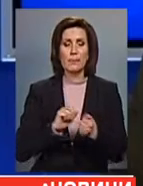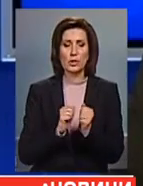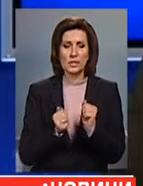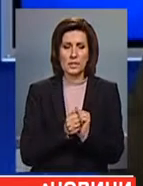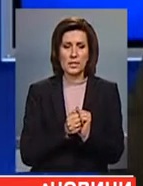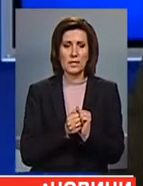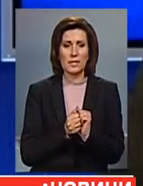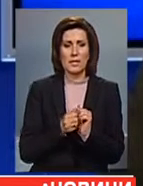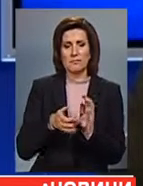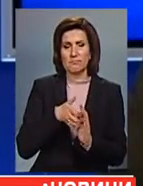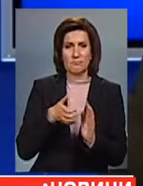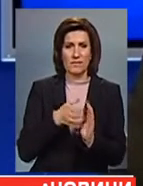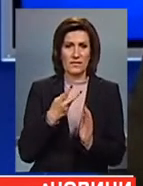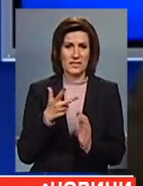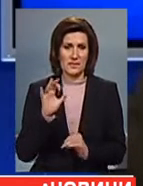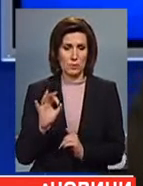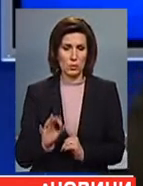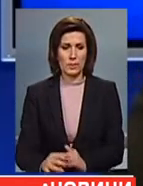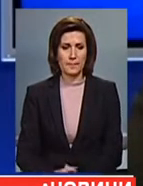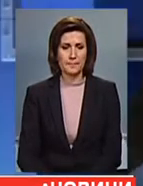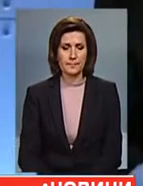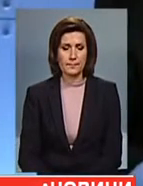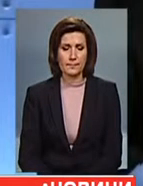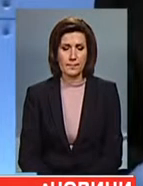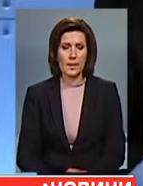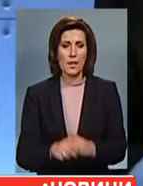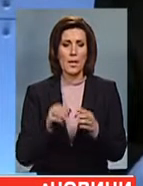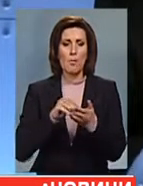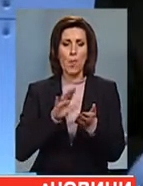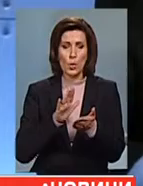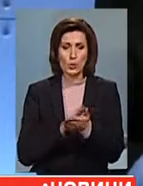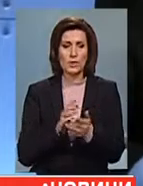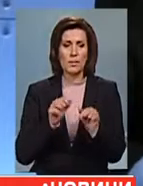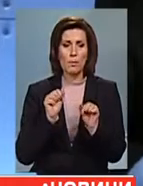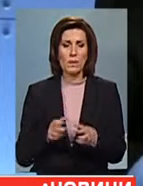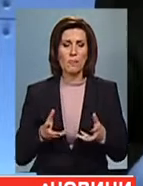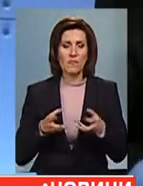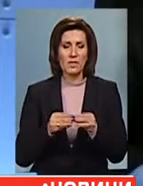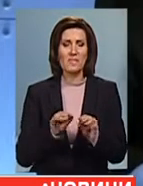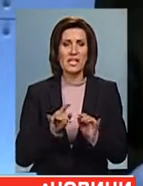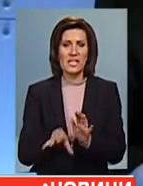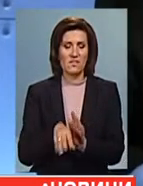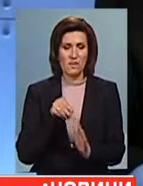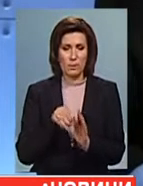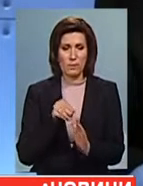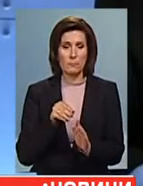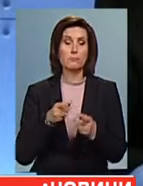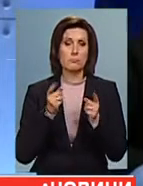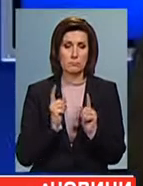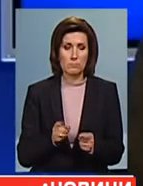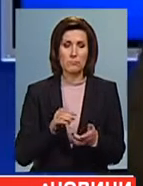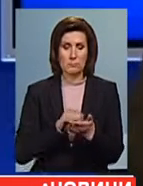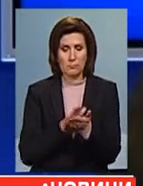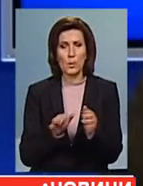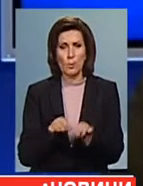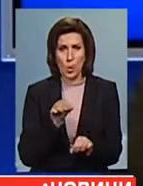Дніпродзержинськ не дотягує до 23%. Чи зафіксували порушення, які могли б серйозно вплинути на хід виборів? Дійсно,